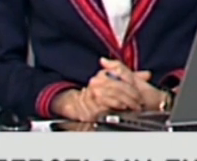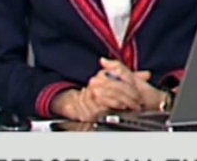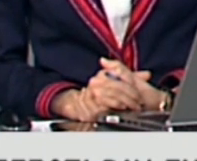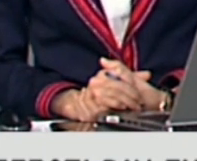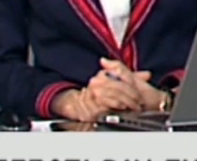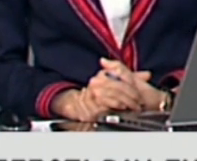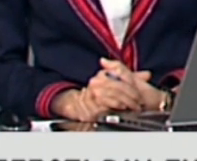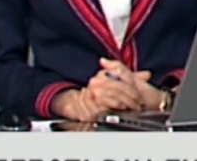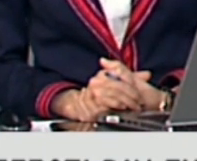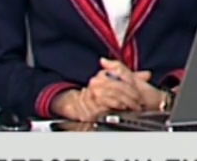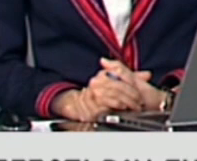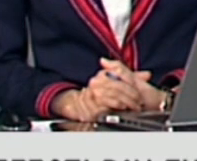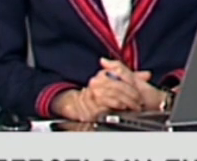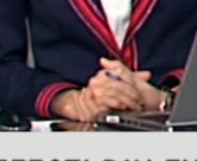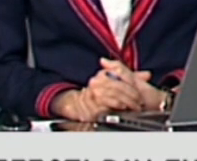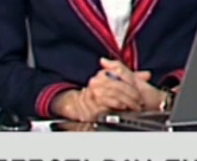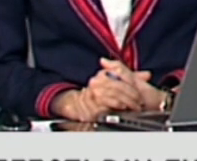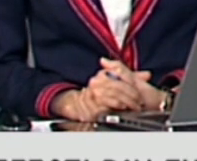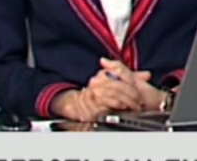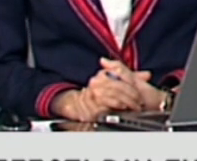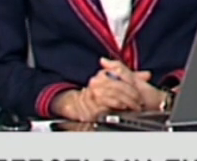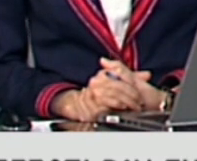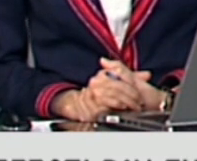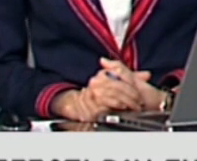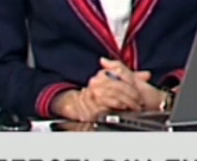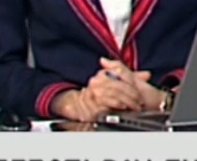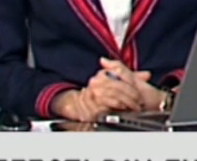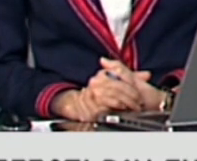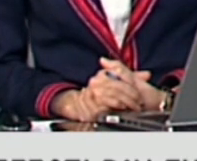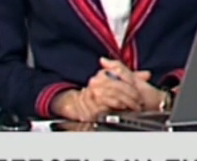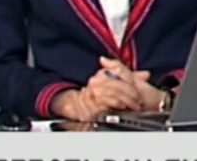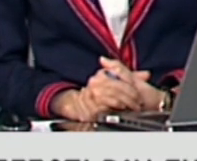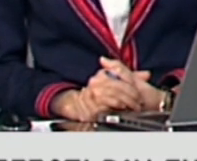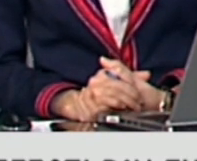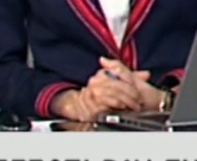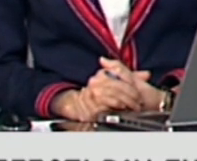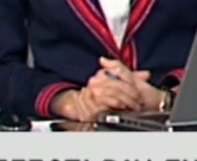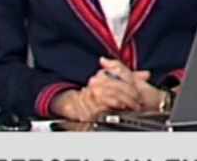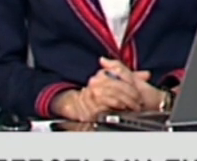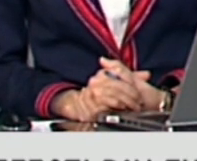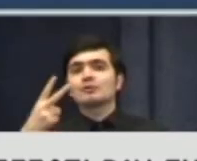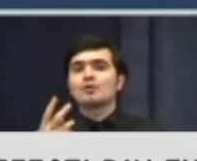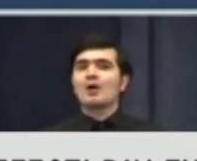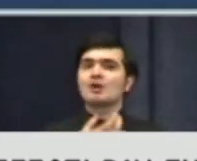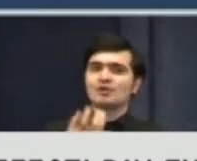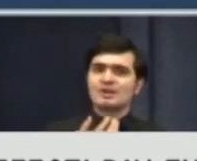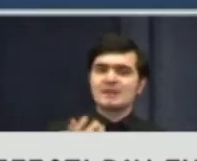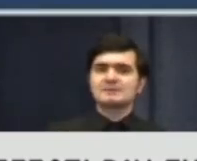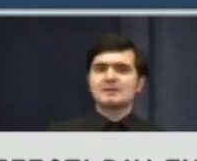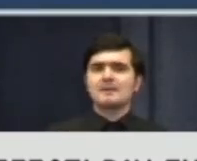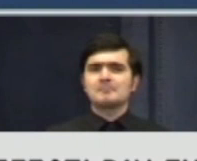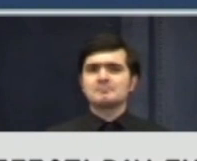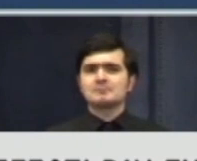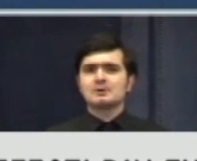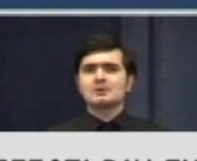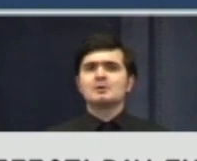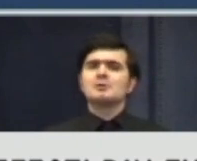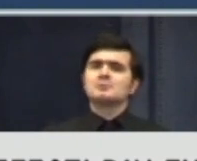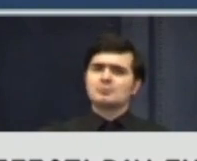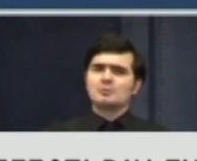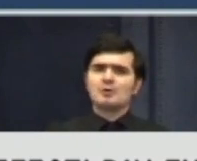și subprefecți din țară. Prefectura București va fi condusă de unul dintre subprefecți. Am